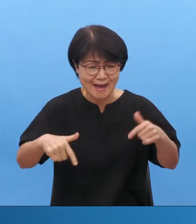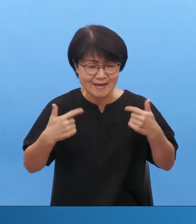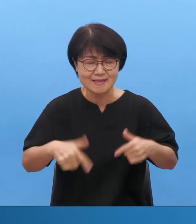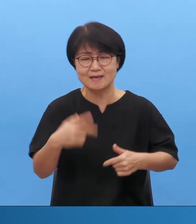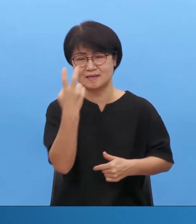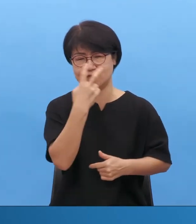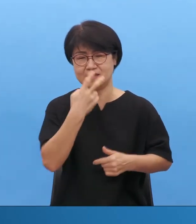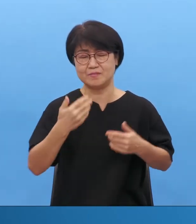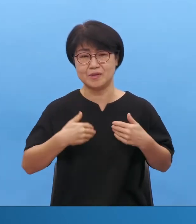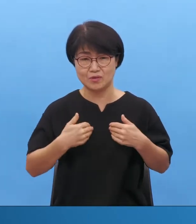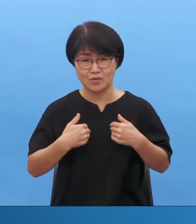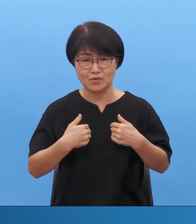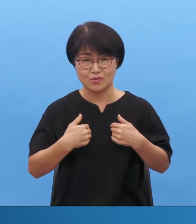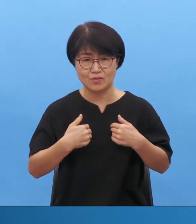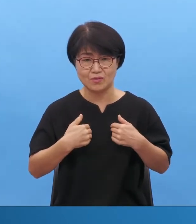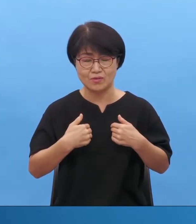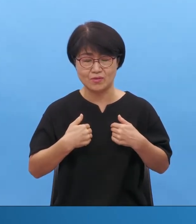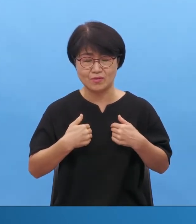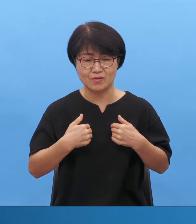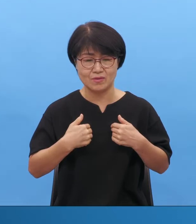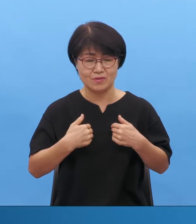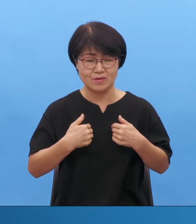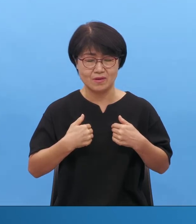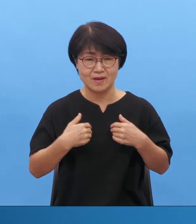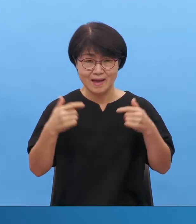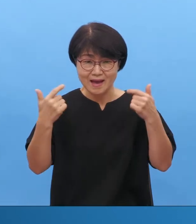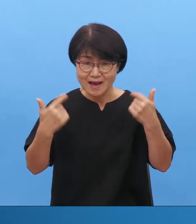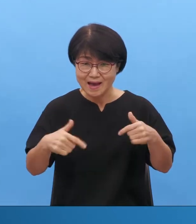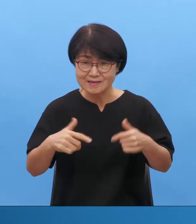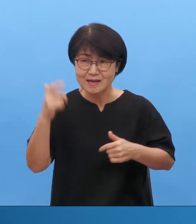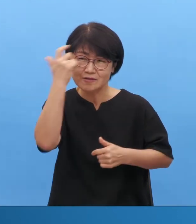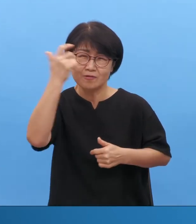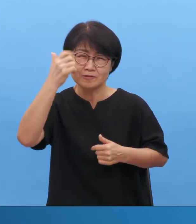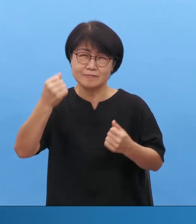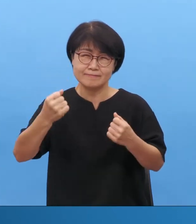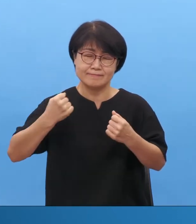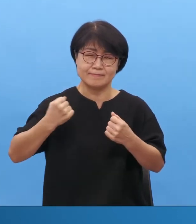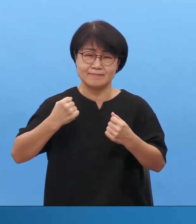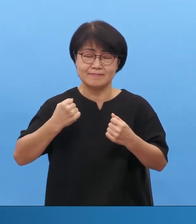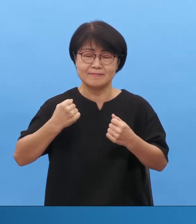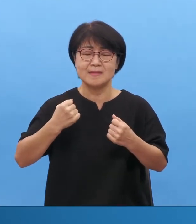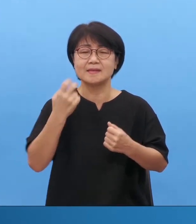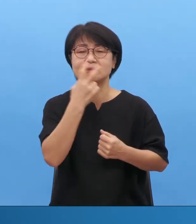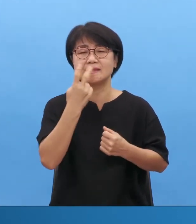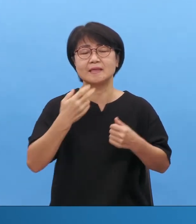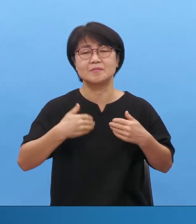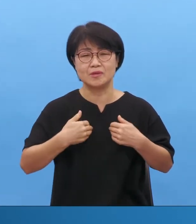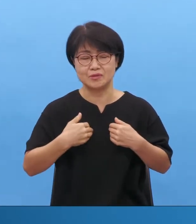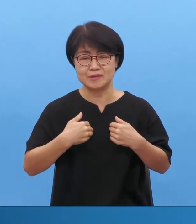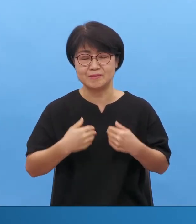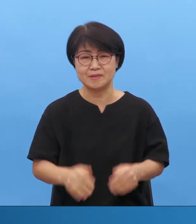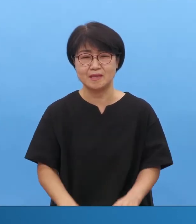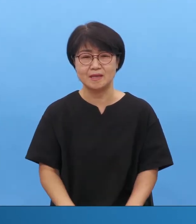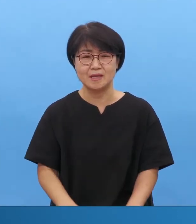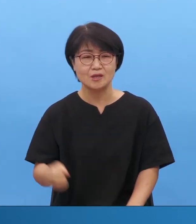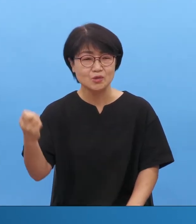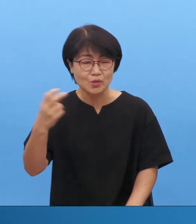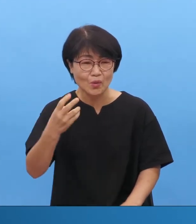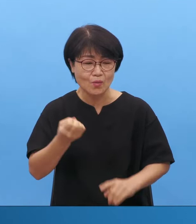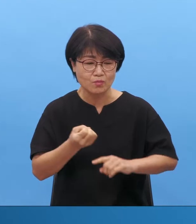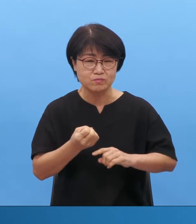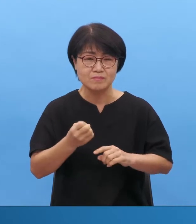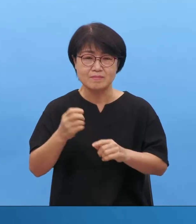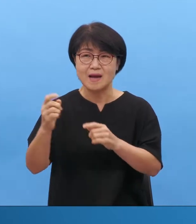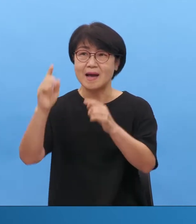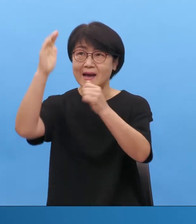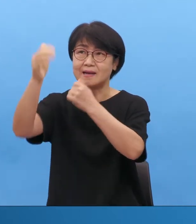하다가 안 하다 이게 아니잖아요. 지켜야 되니까요. A person who is a watch on guard, he doesn't do it whenever he 또 wants. 전달해야 돼요. And then he